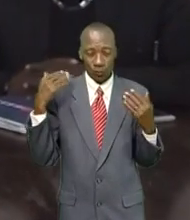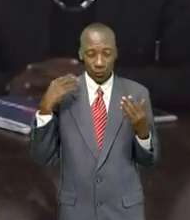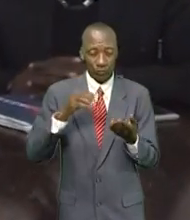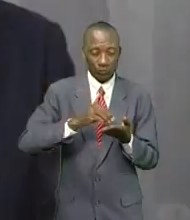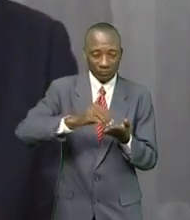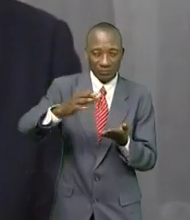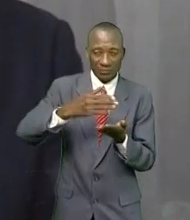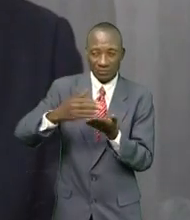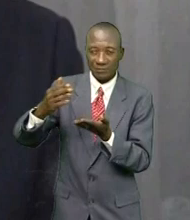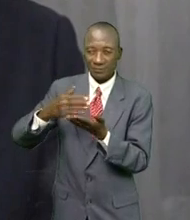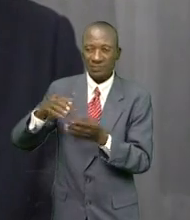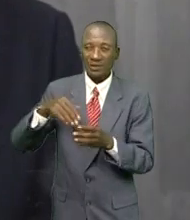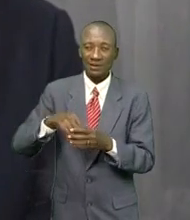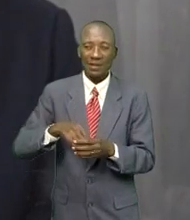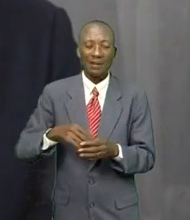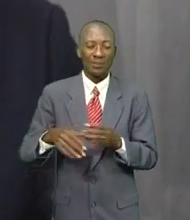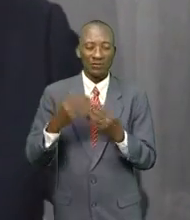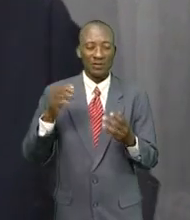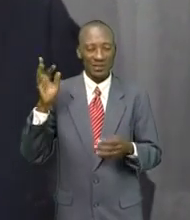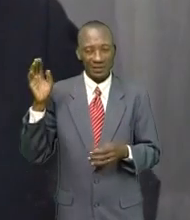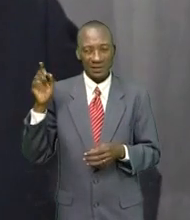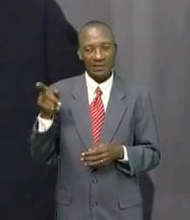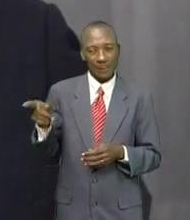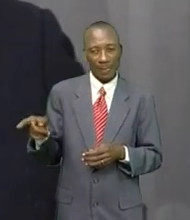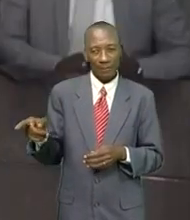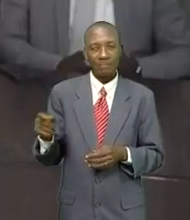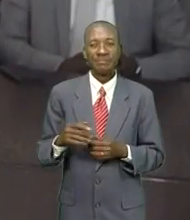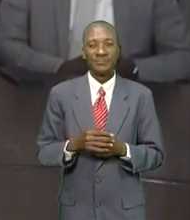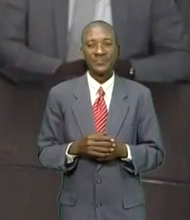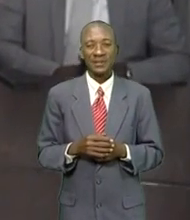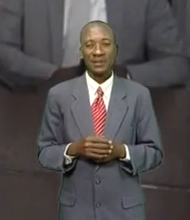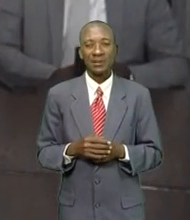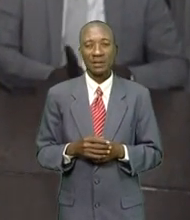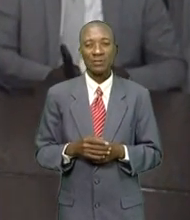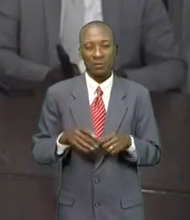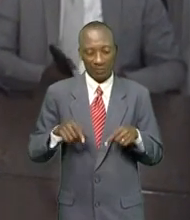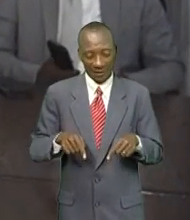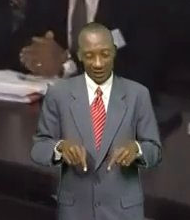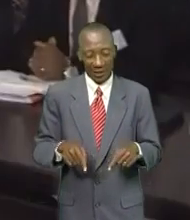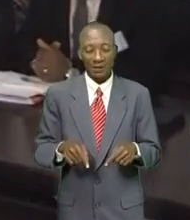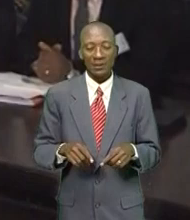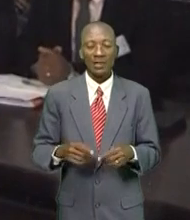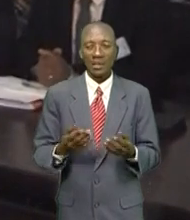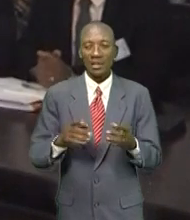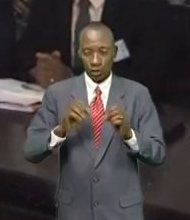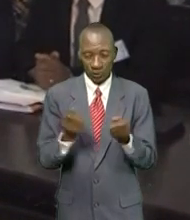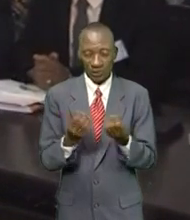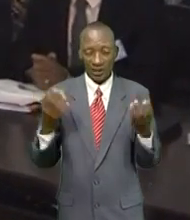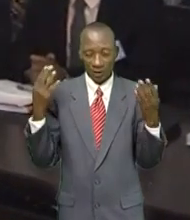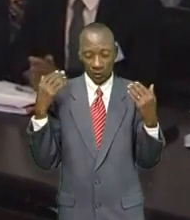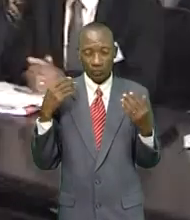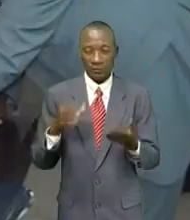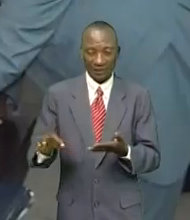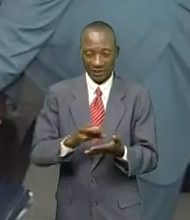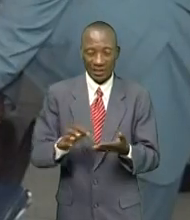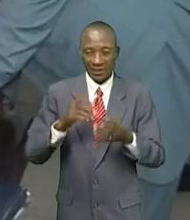pied dans une nouvelle ère grâce à la numérisation et la gestion des données de consommation. Saluant la signature de cet